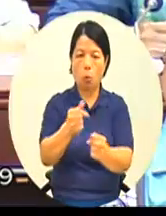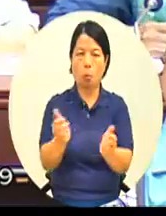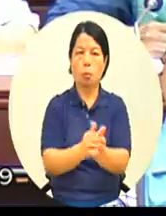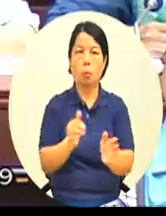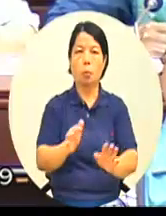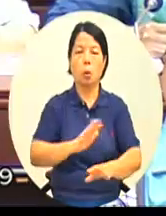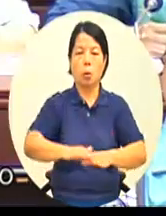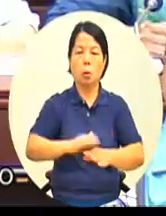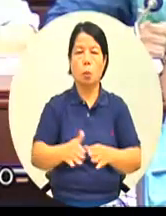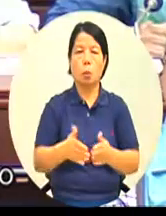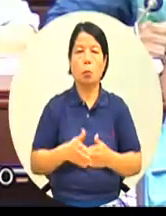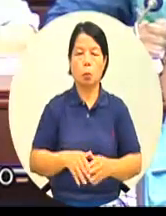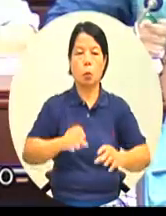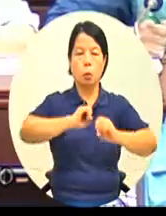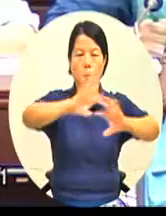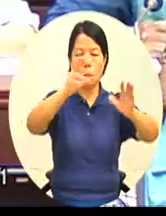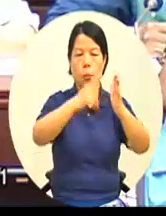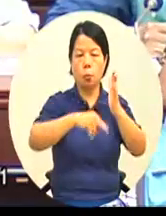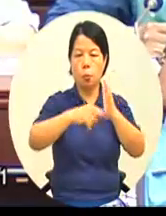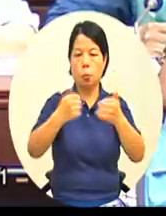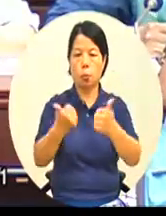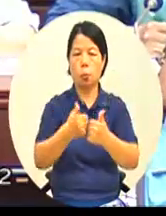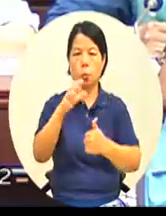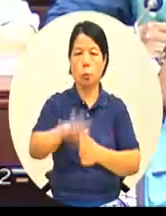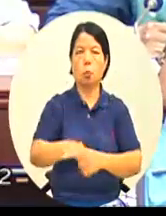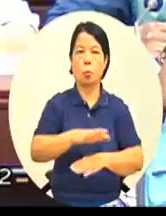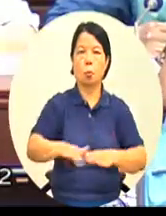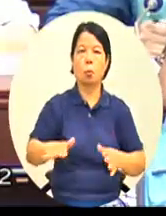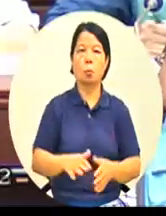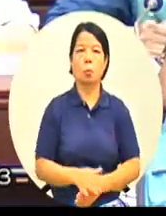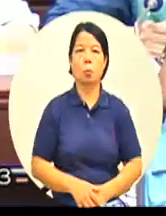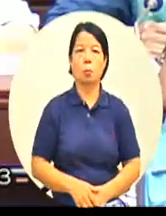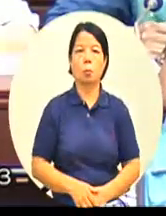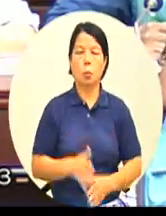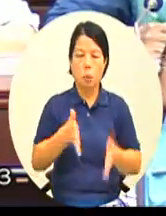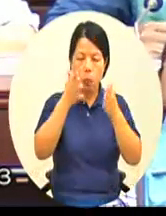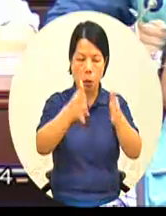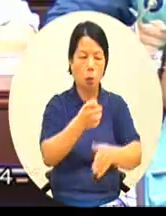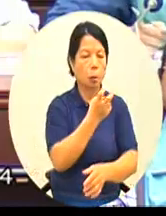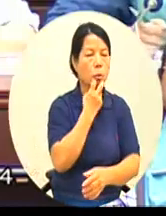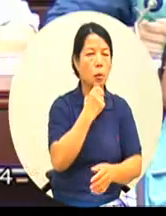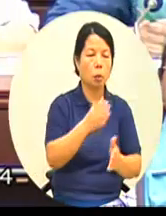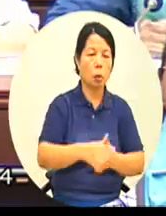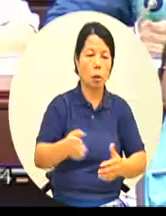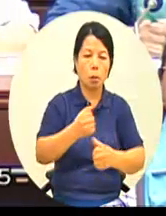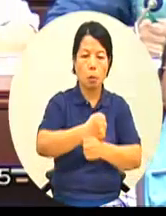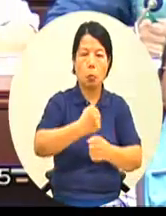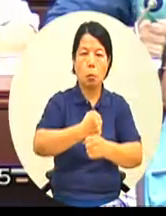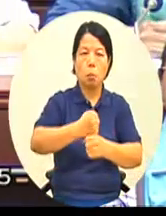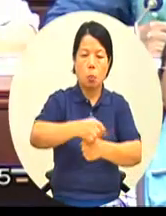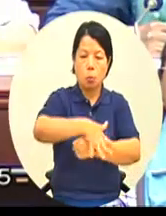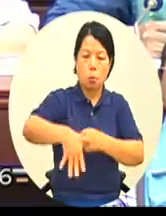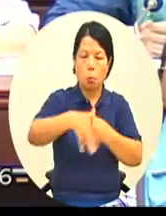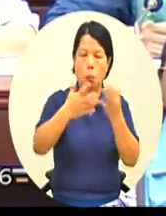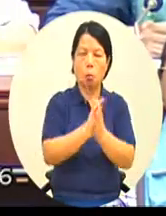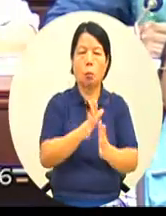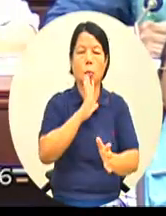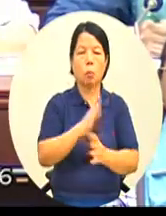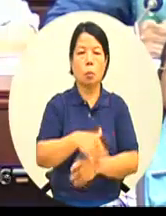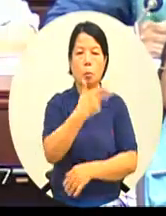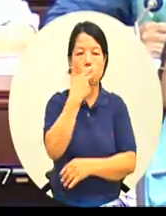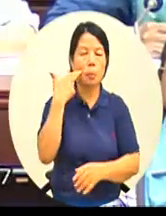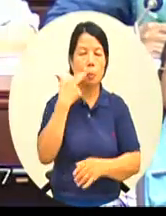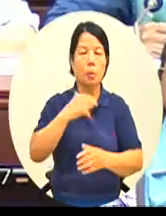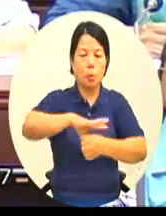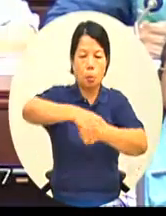做相关的一些说明。那刚议员您大概也有看到，我们针对中央已经架构型的长照 2.0 的懒人包的部分，我们也